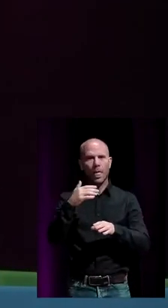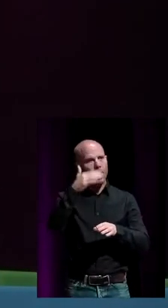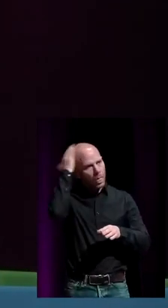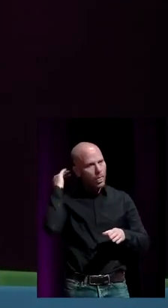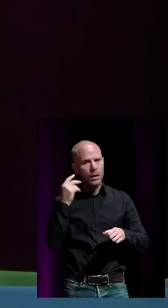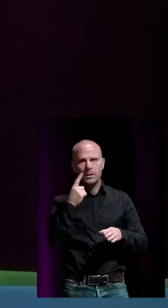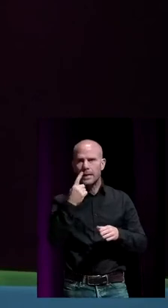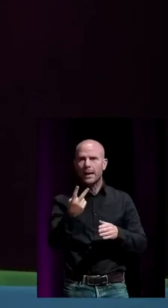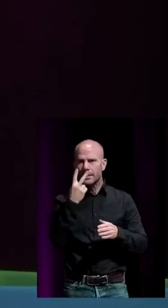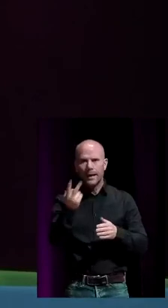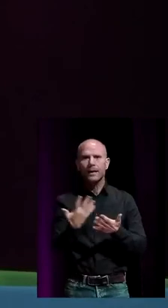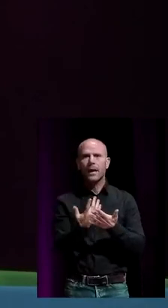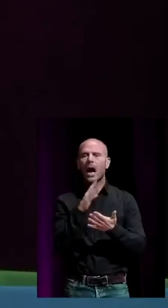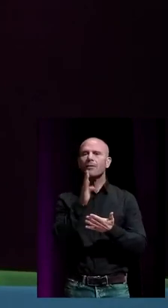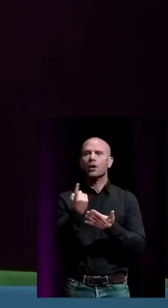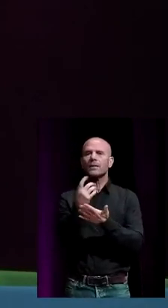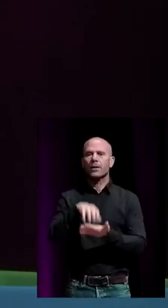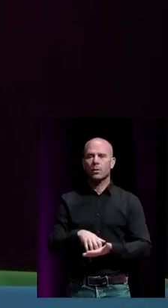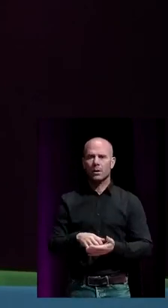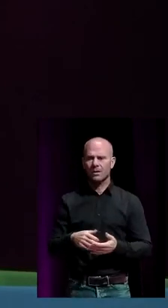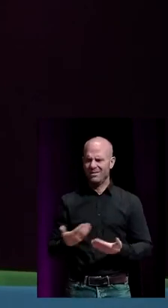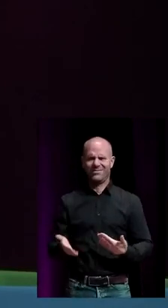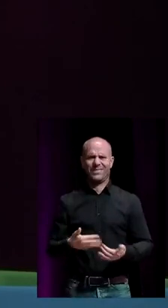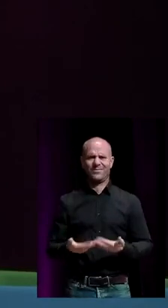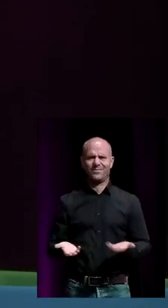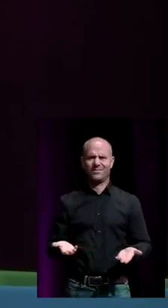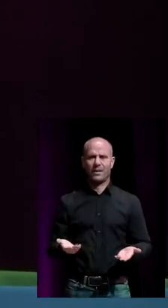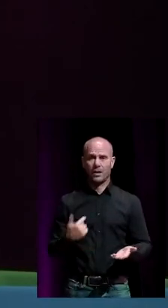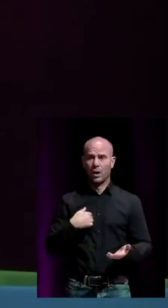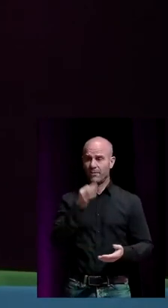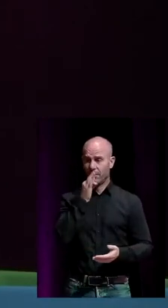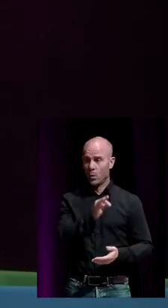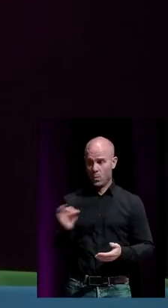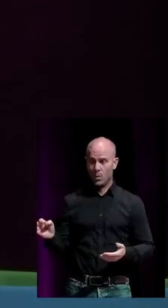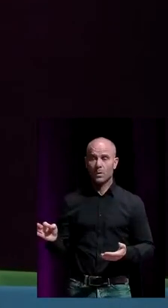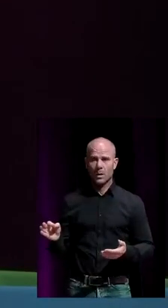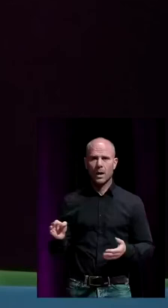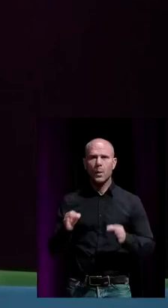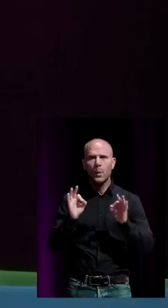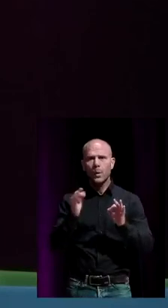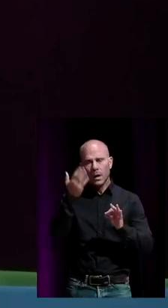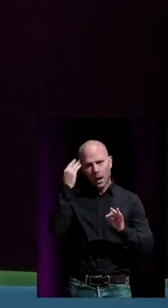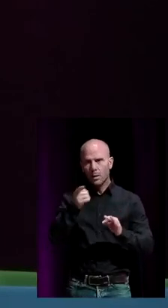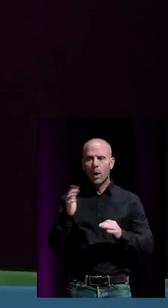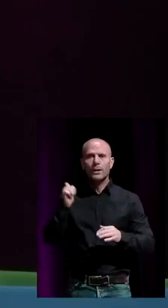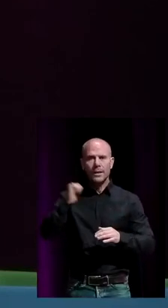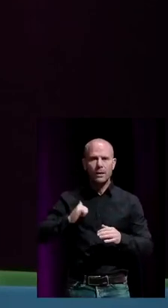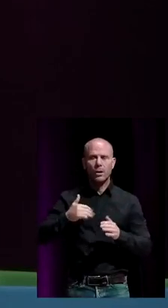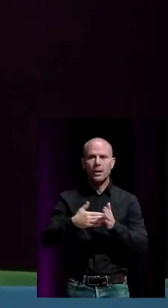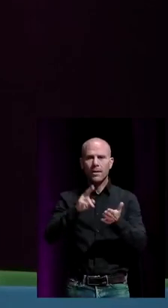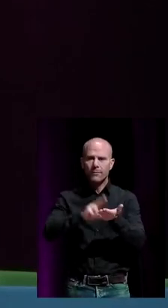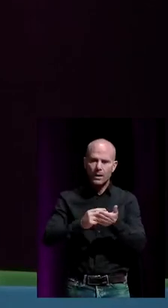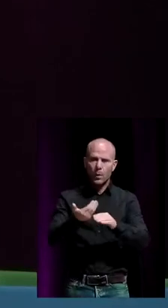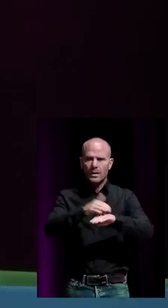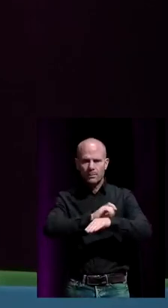situationen. Hur kan detta ske? Det är min fråga. Hur kan de ha tillgång till fakta och